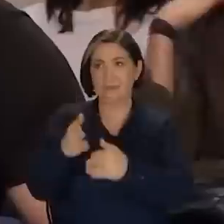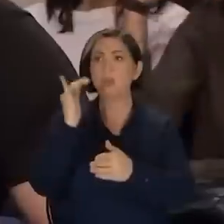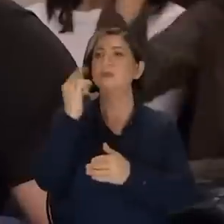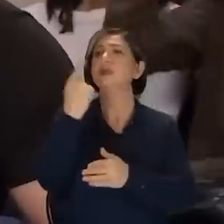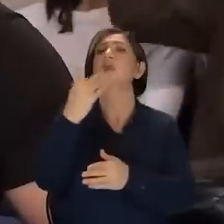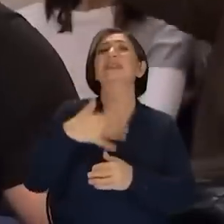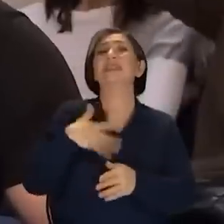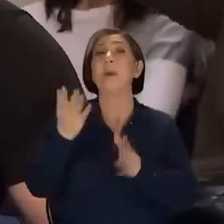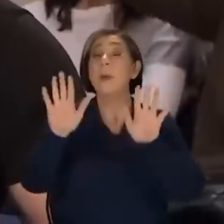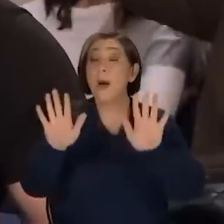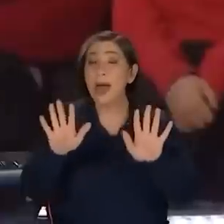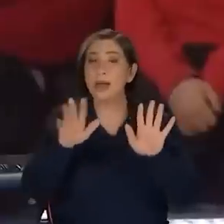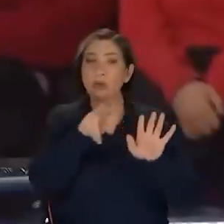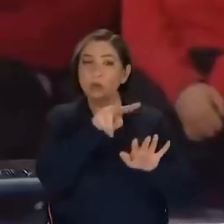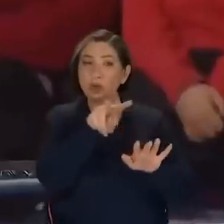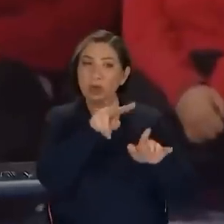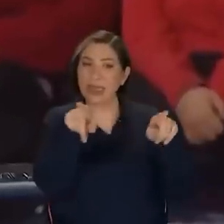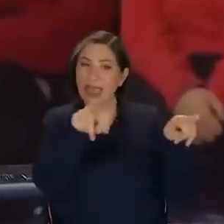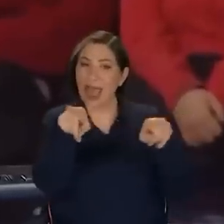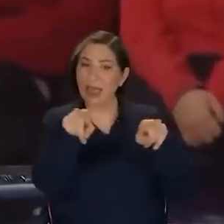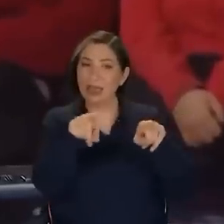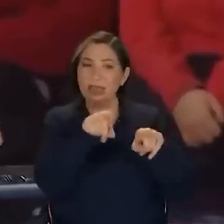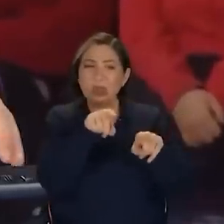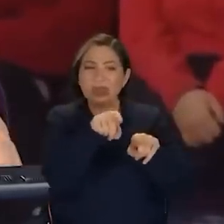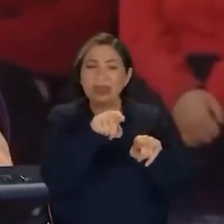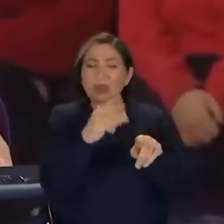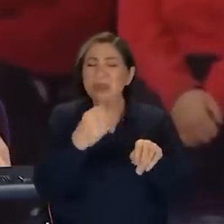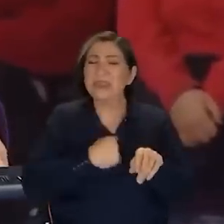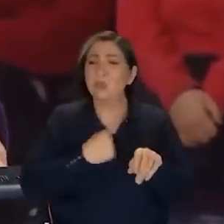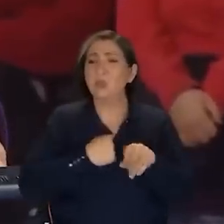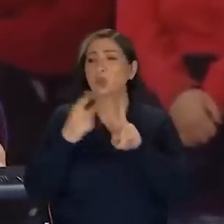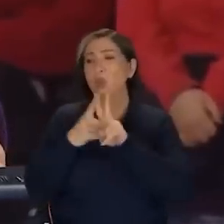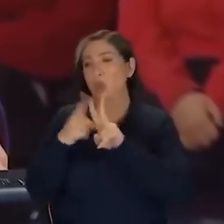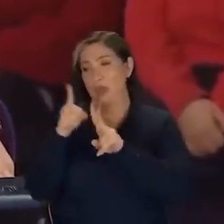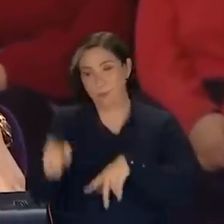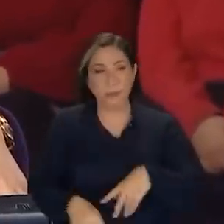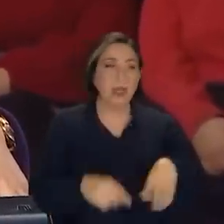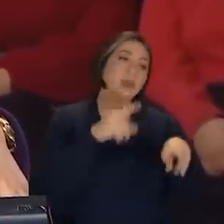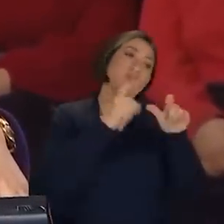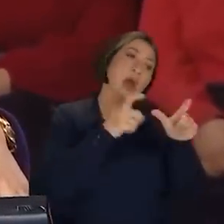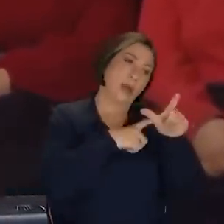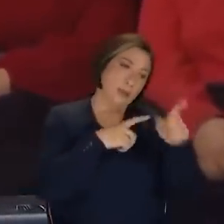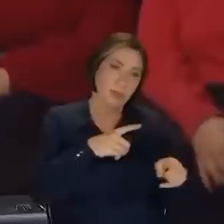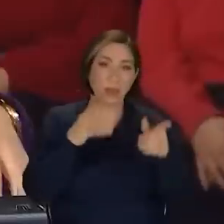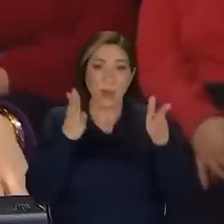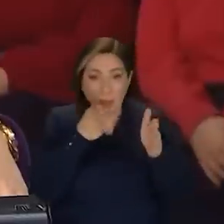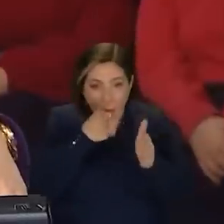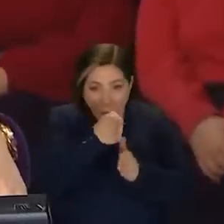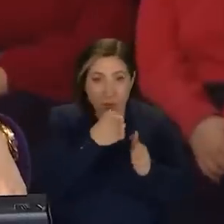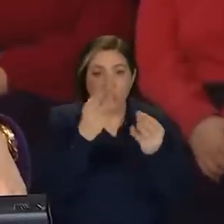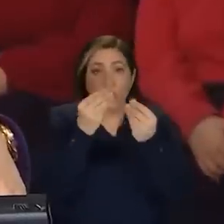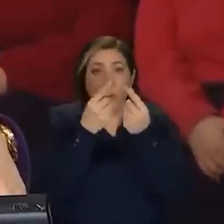bir şey söylemek ister ama yani şu iki aradan da çok sıkılıyorum Nuri Bilge Ceylan Şahan Gökbakar lan arada